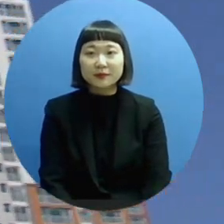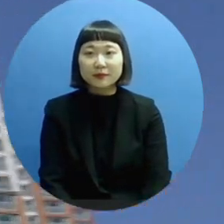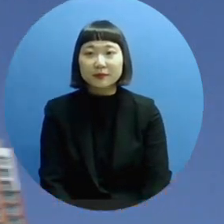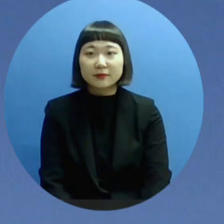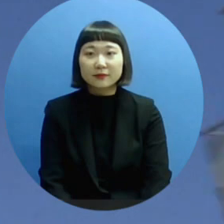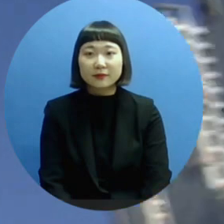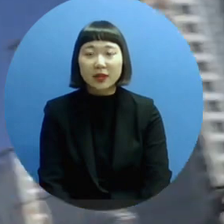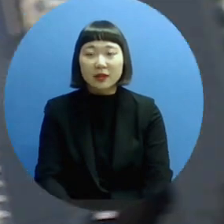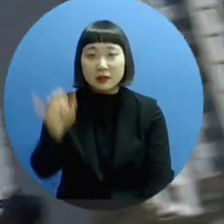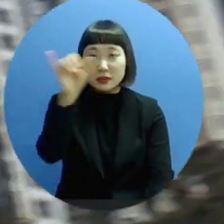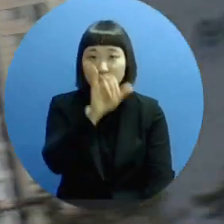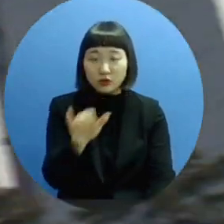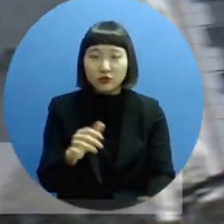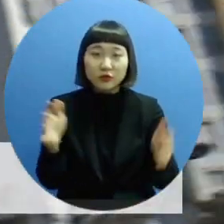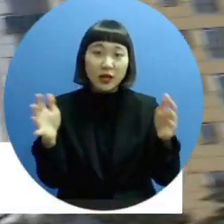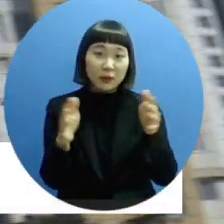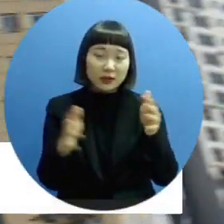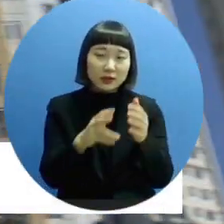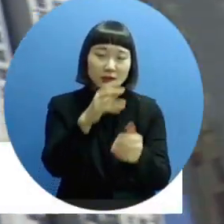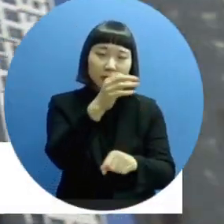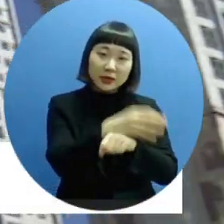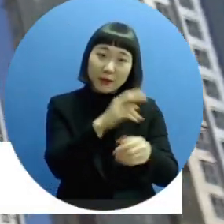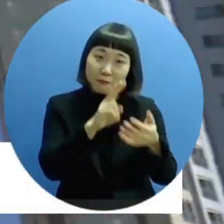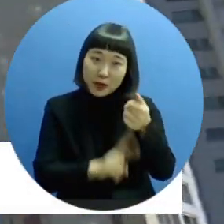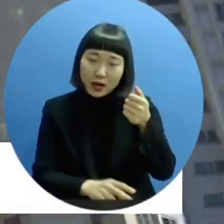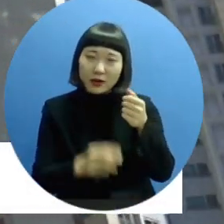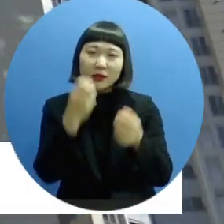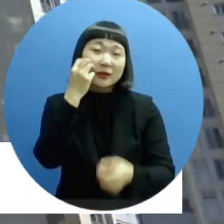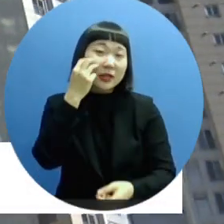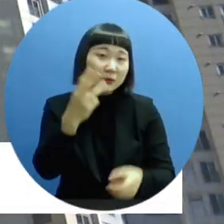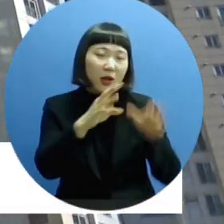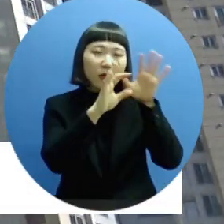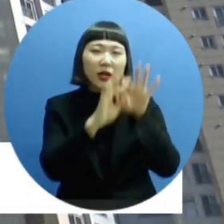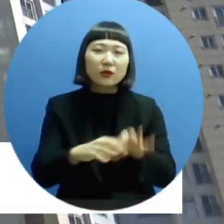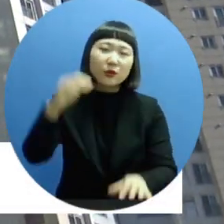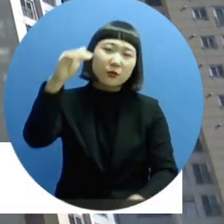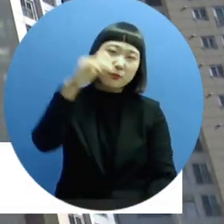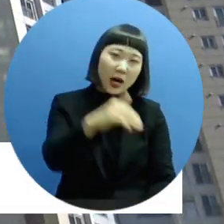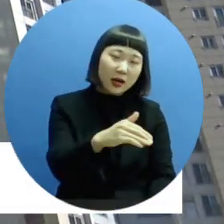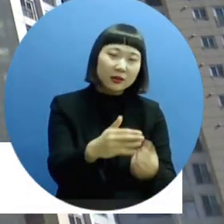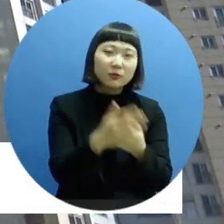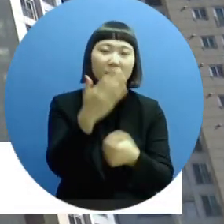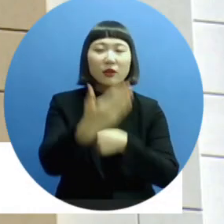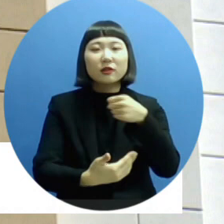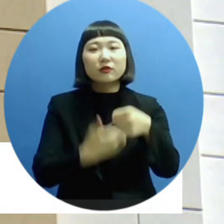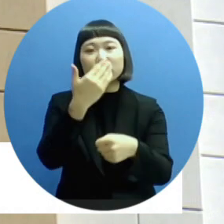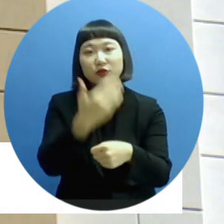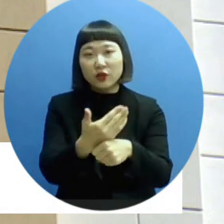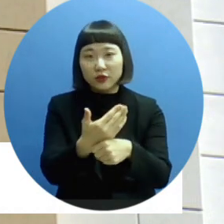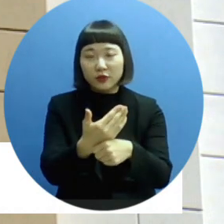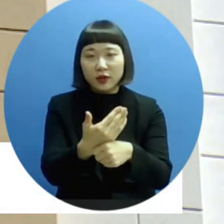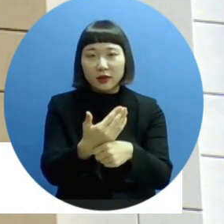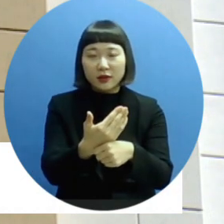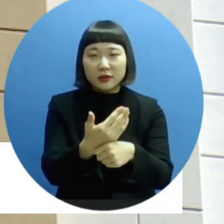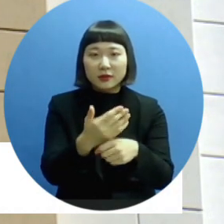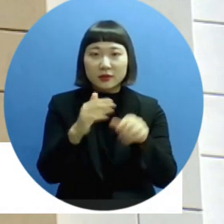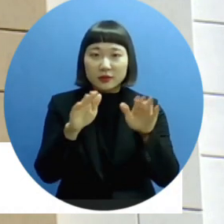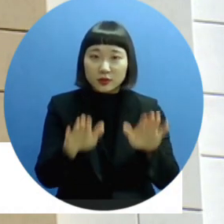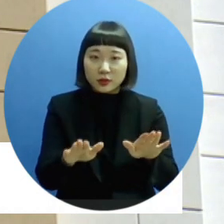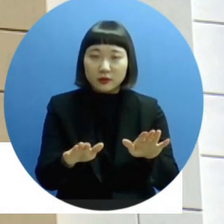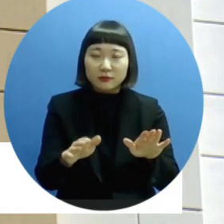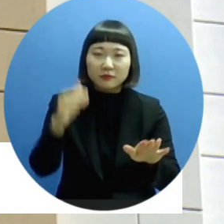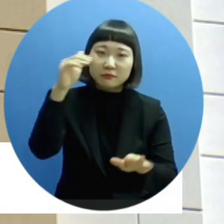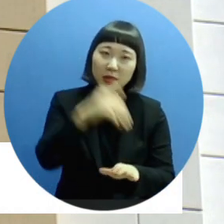전국 아파트 매매 가격이 3개월 넘게 떨어지면서 9년 만에 아파트 값이 하락 전환됐습니다. 12월 둘째 주 기준